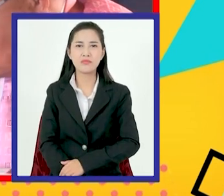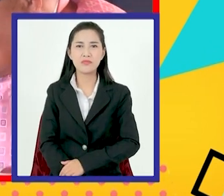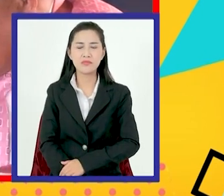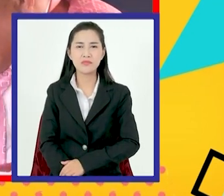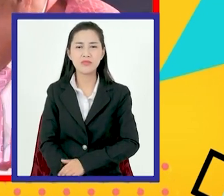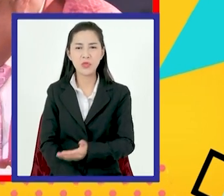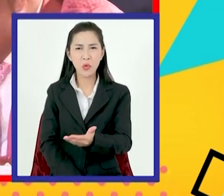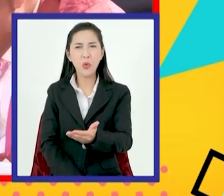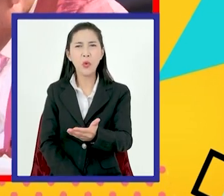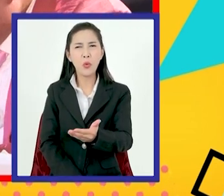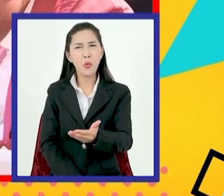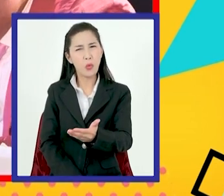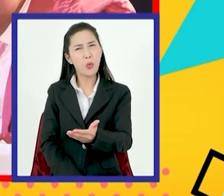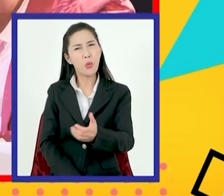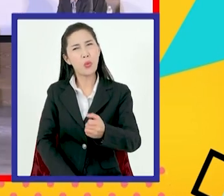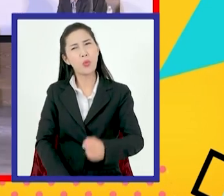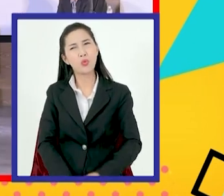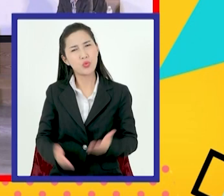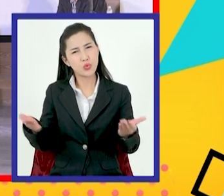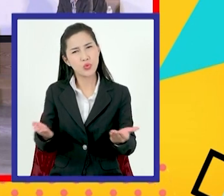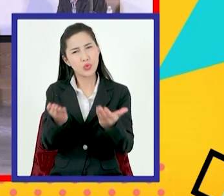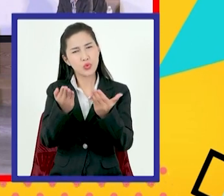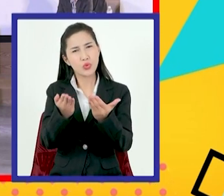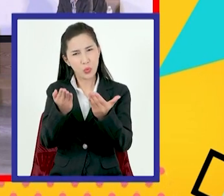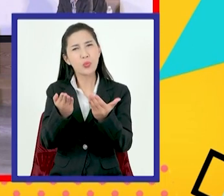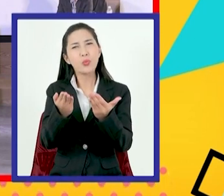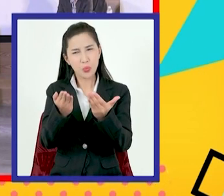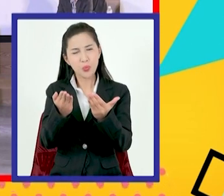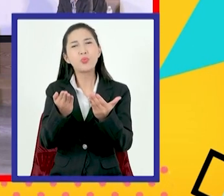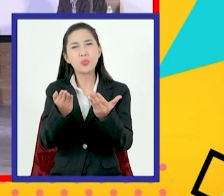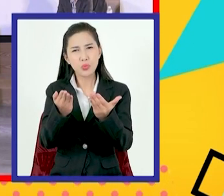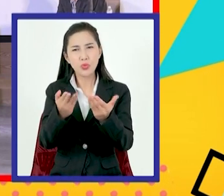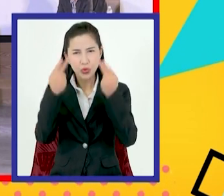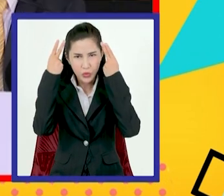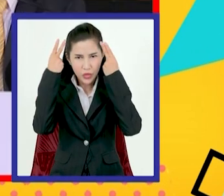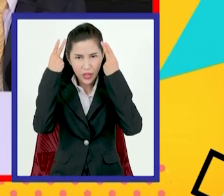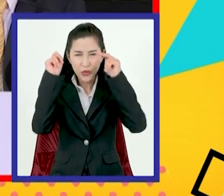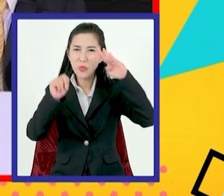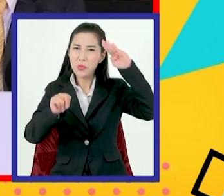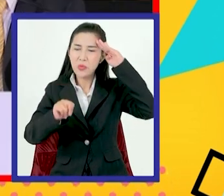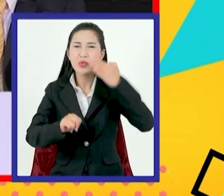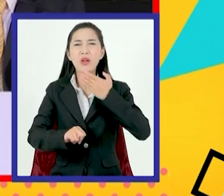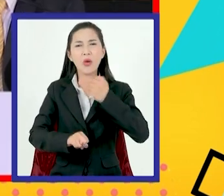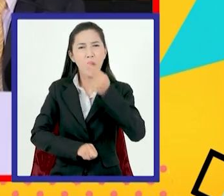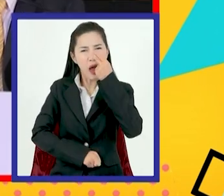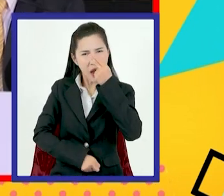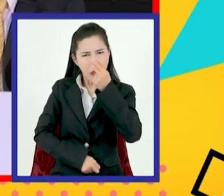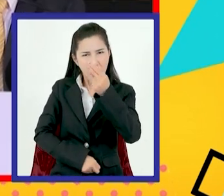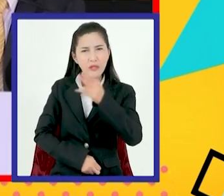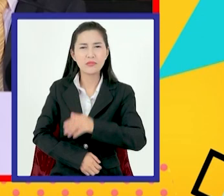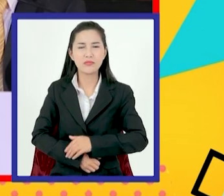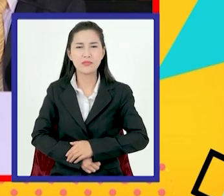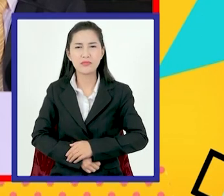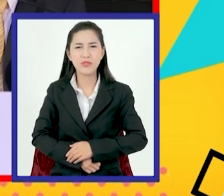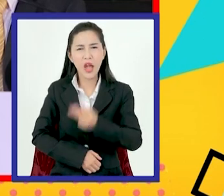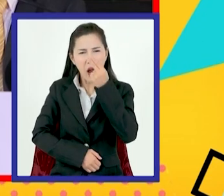ท่านสมชายเป็นคนที่เชียร์ลุงมาตลอดเห็นไหมครับวันนี้ยังมาอยู่กับพวกเราเห็นไหมครับใช่ไหมเขาได้เห็นแล้วได้เห็นแล้วว่า